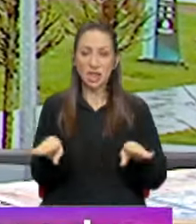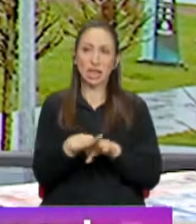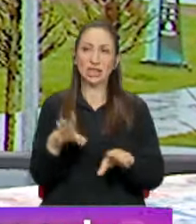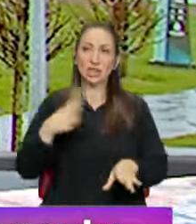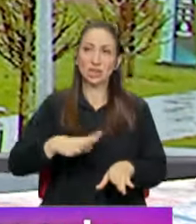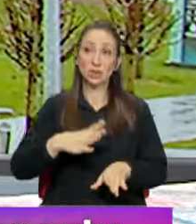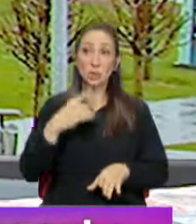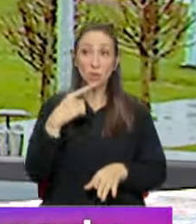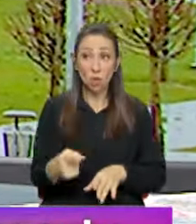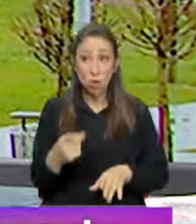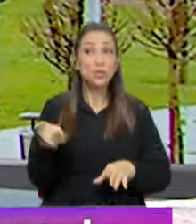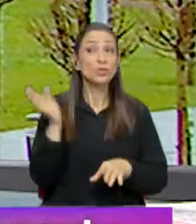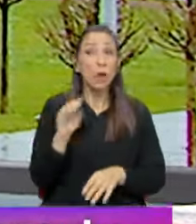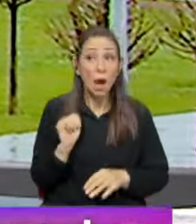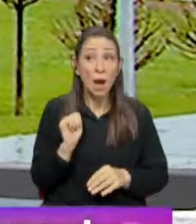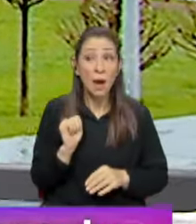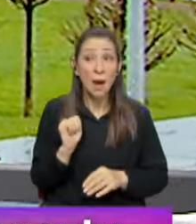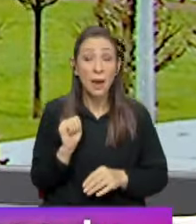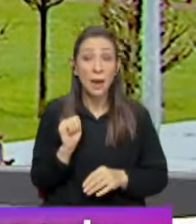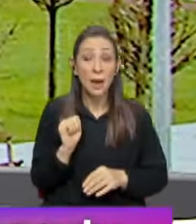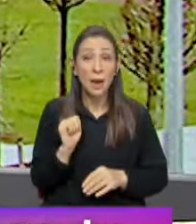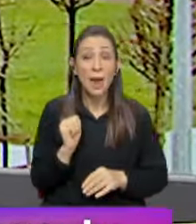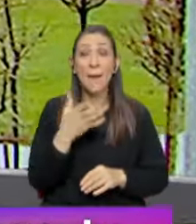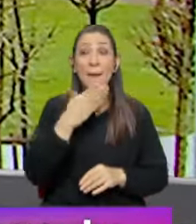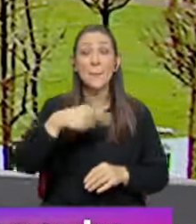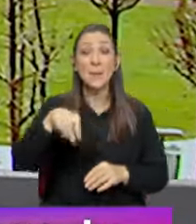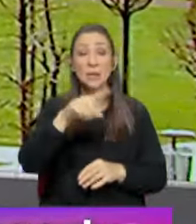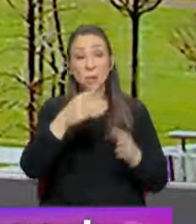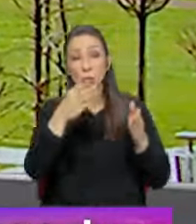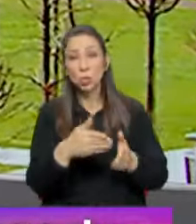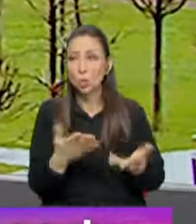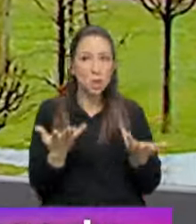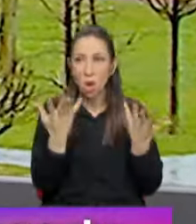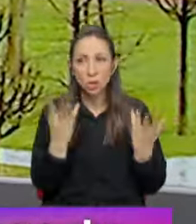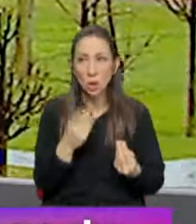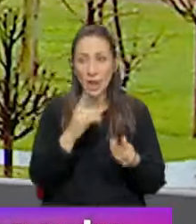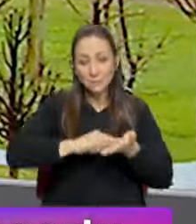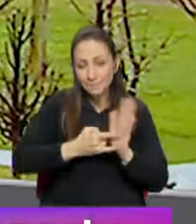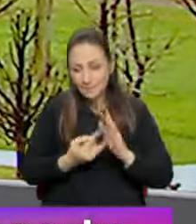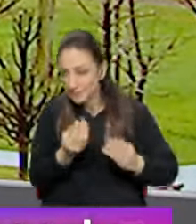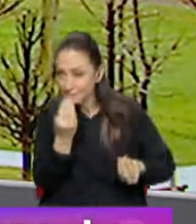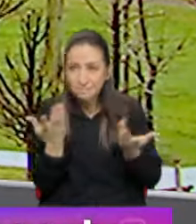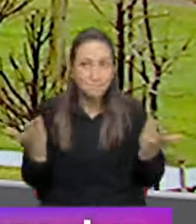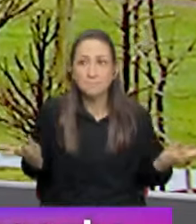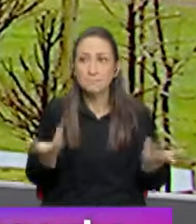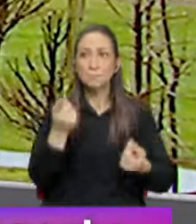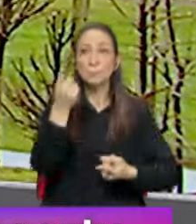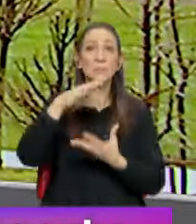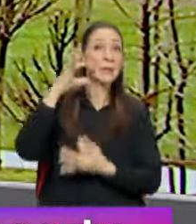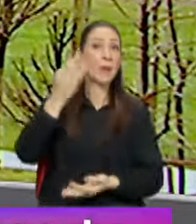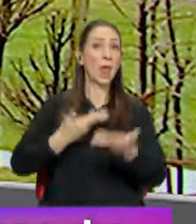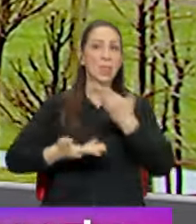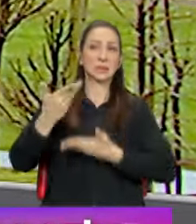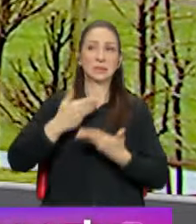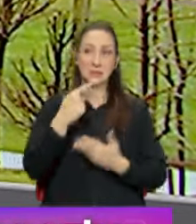diyor. Sonrasında emeklilerin durumu ne olacak, onlar nasıl geçinecek, biri bana anlatsın